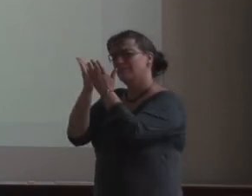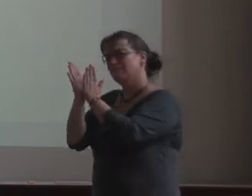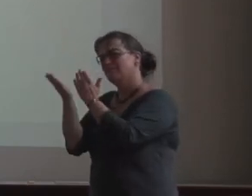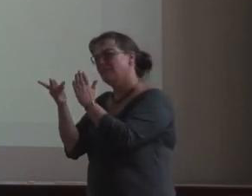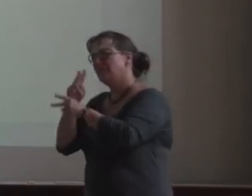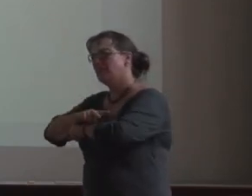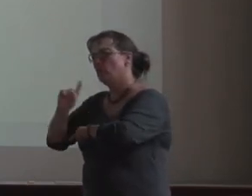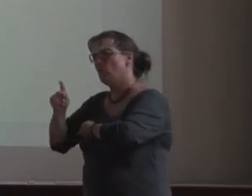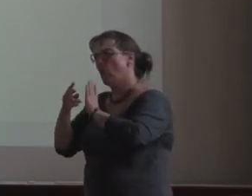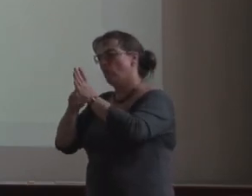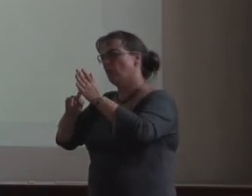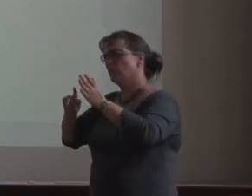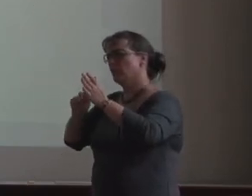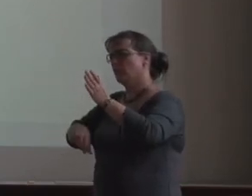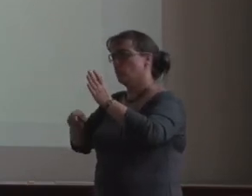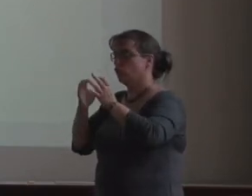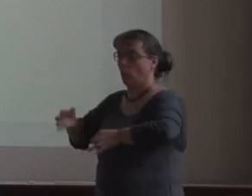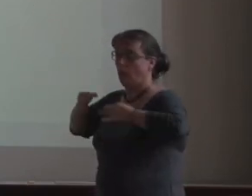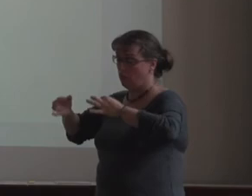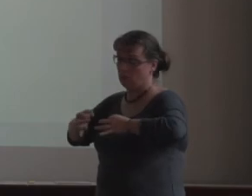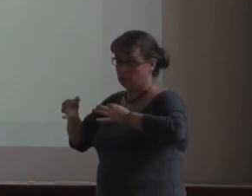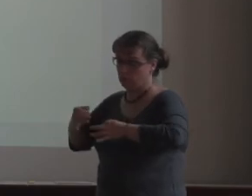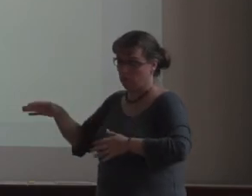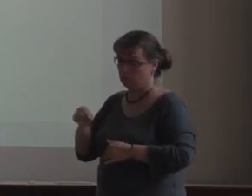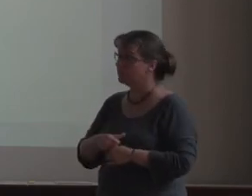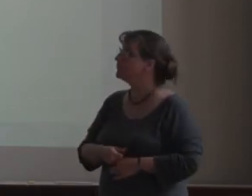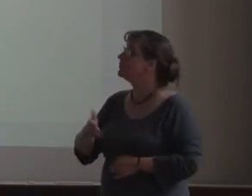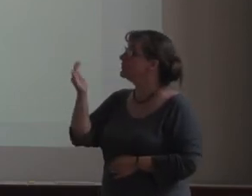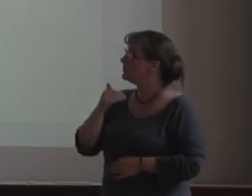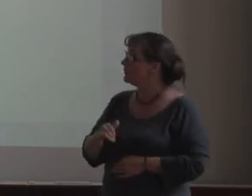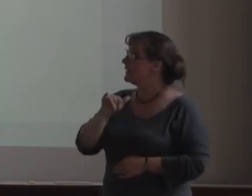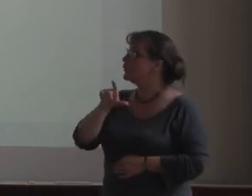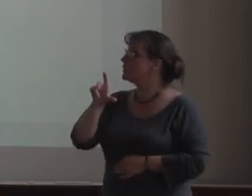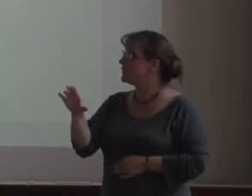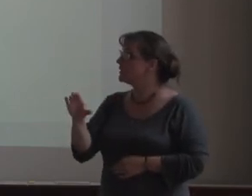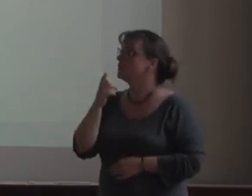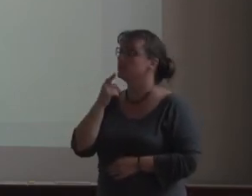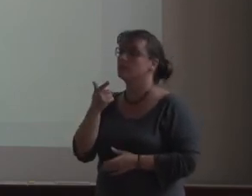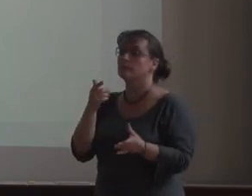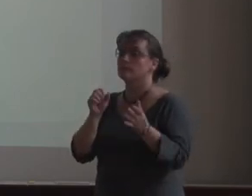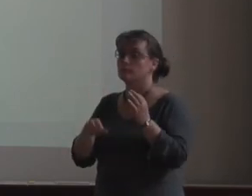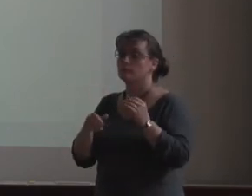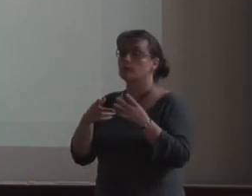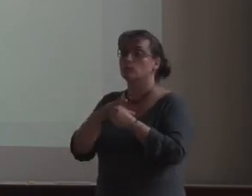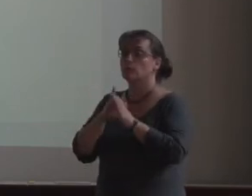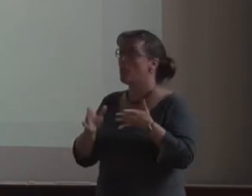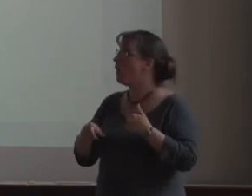mais complètement standard. Pour l'I2C, un module qui s'appelle SMBus